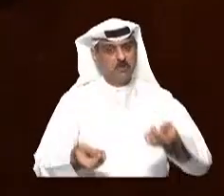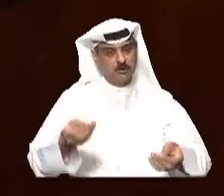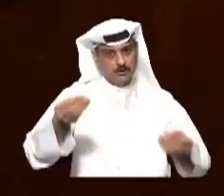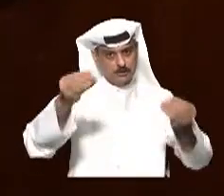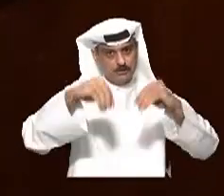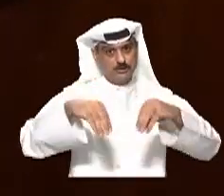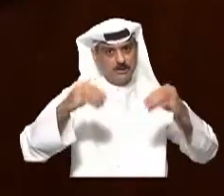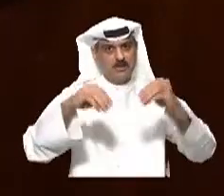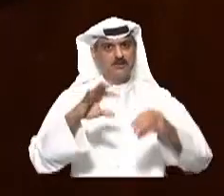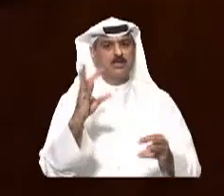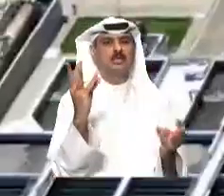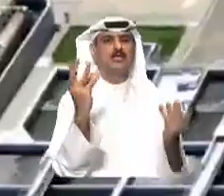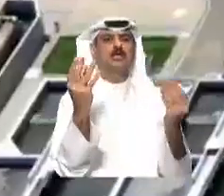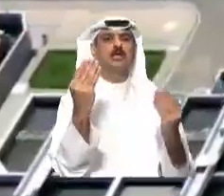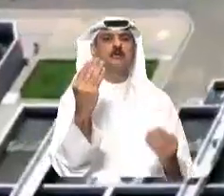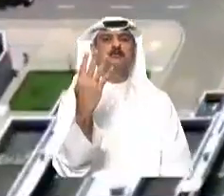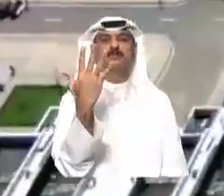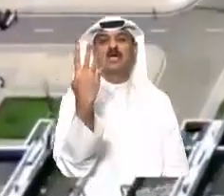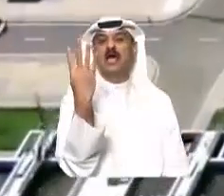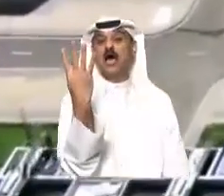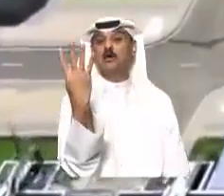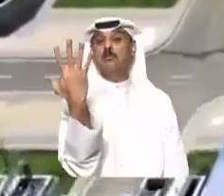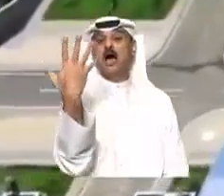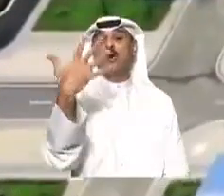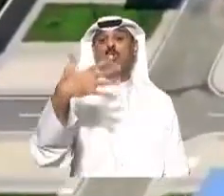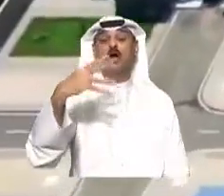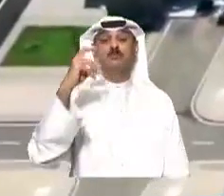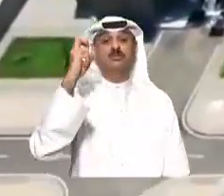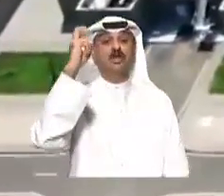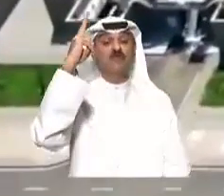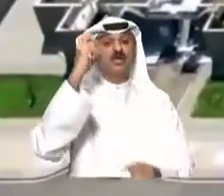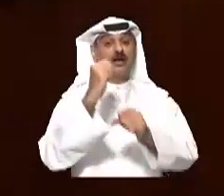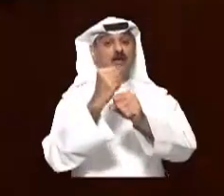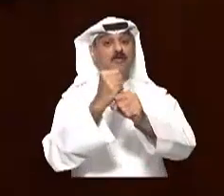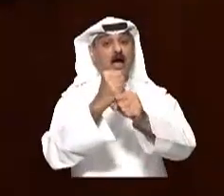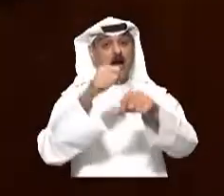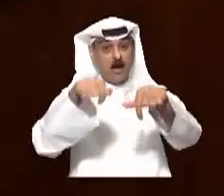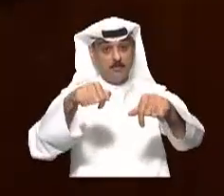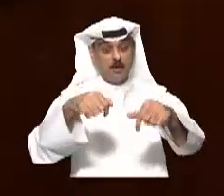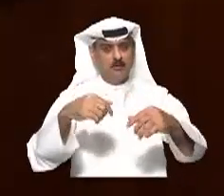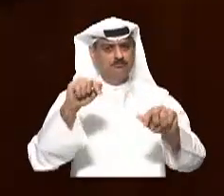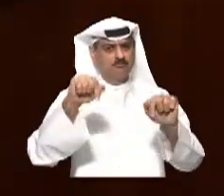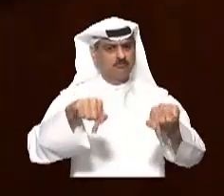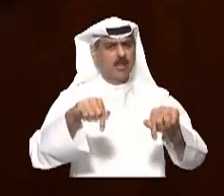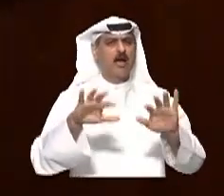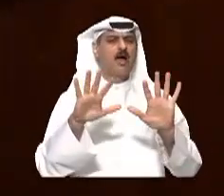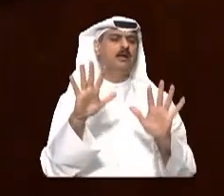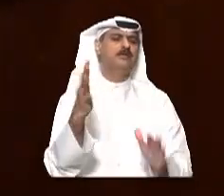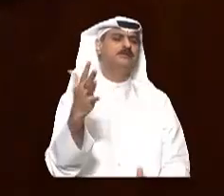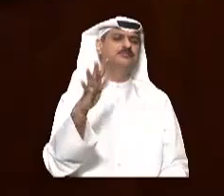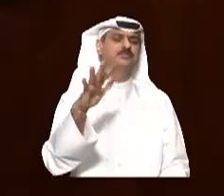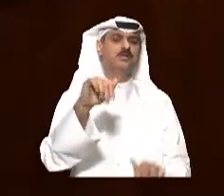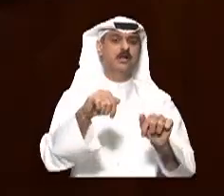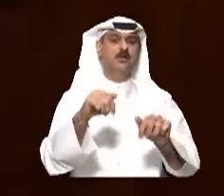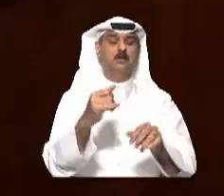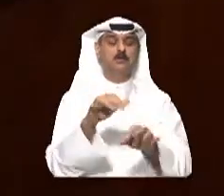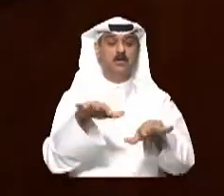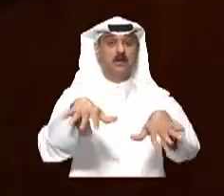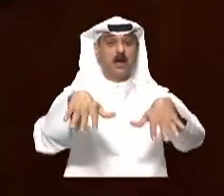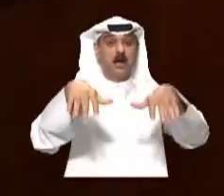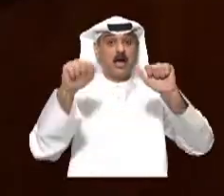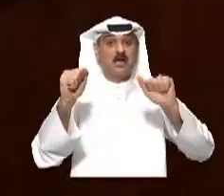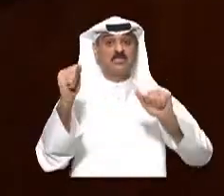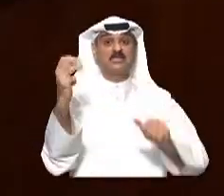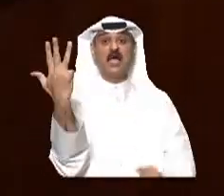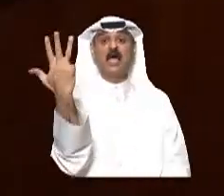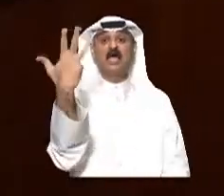أصبح عددها تقريبا 54 مشروع، والحمد لله يعني تقريبا احنا قطينا يمكن أكثر من